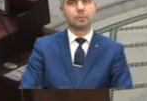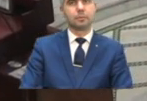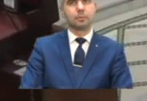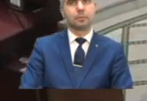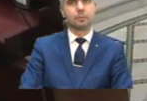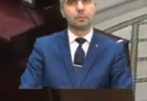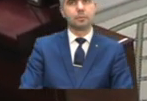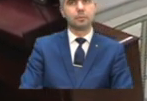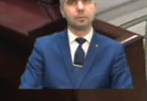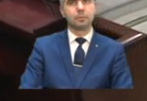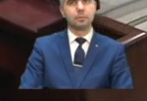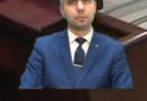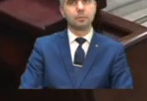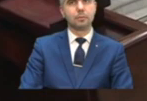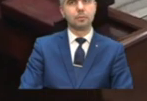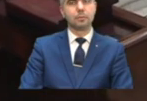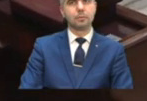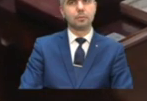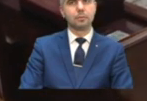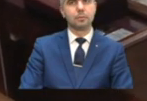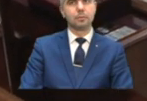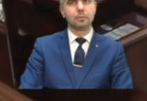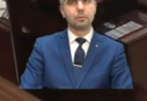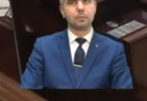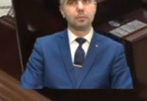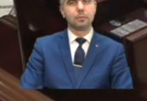يمكن تفضل المنصة السيد الوزير.